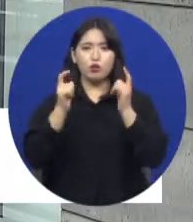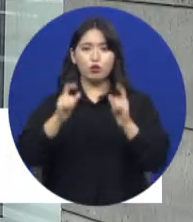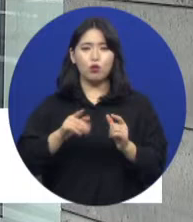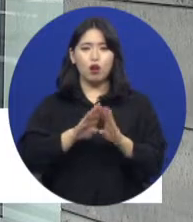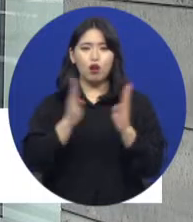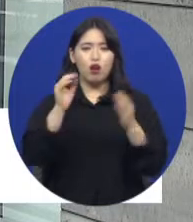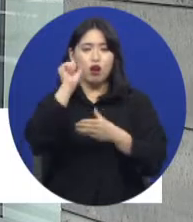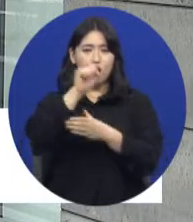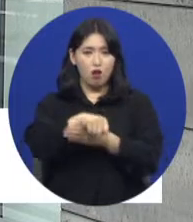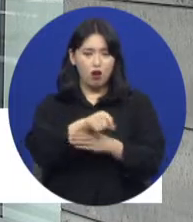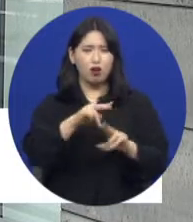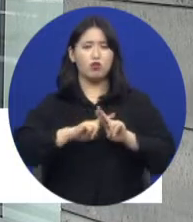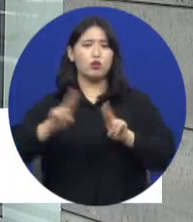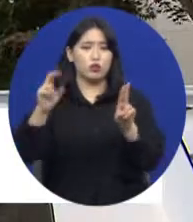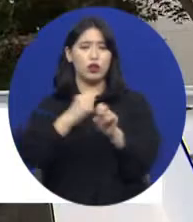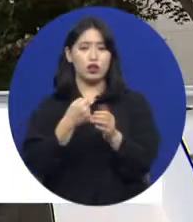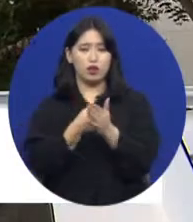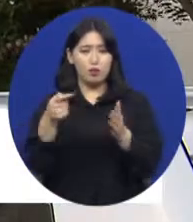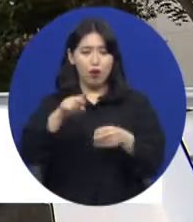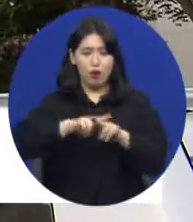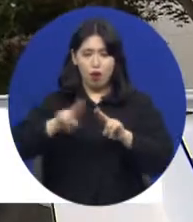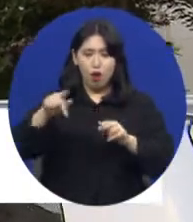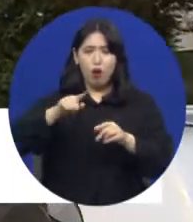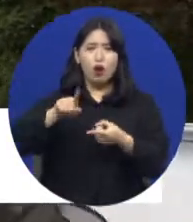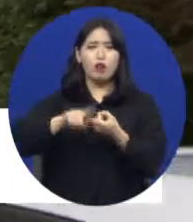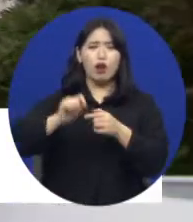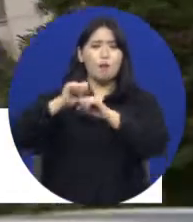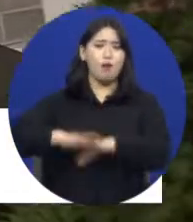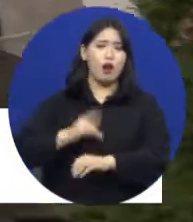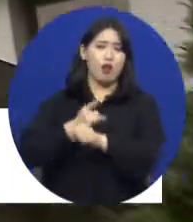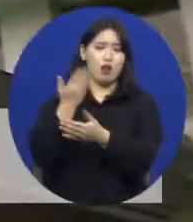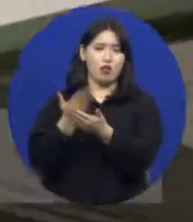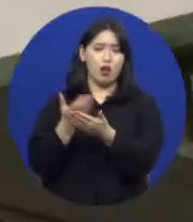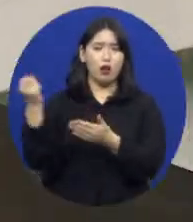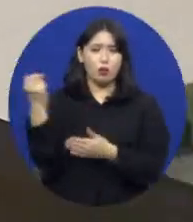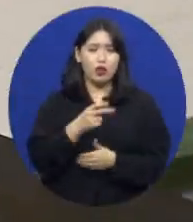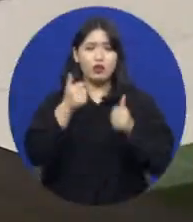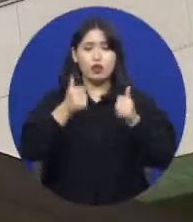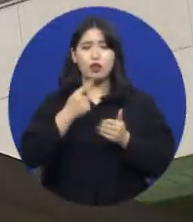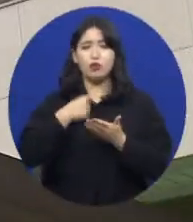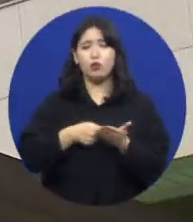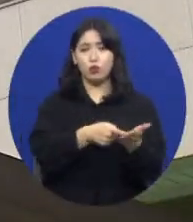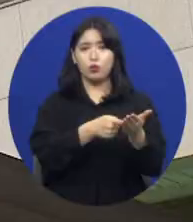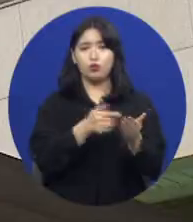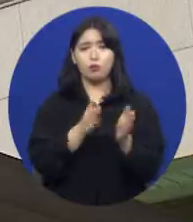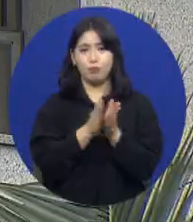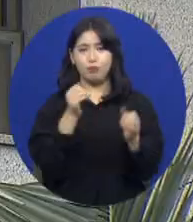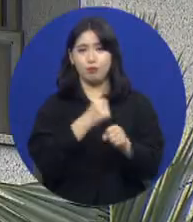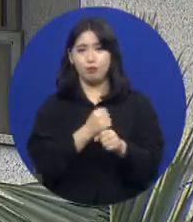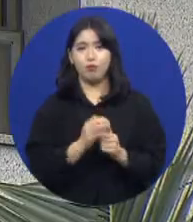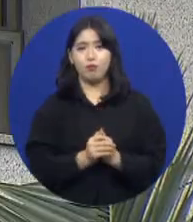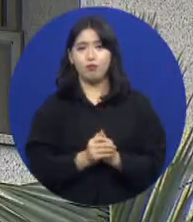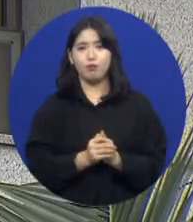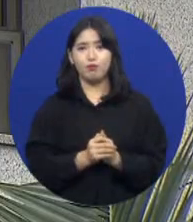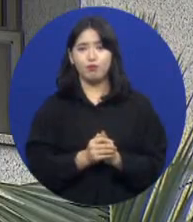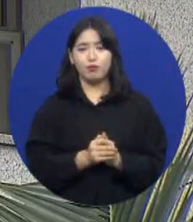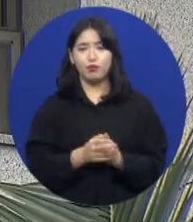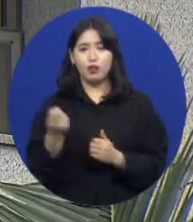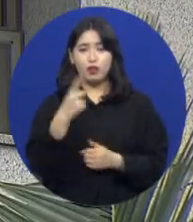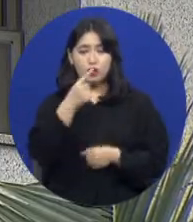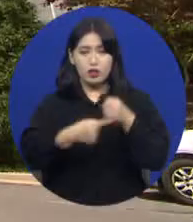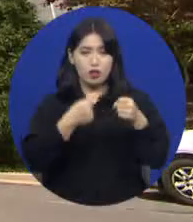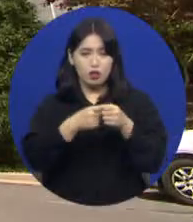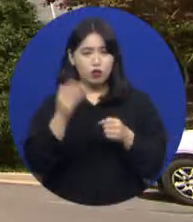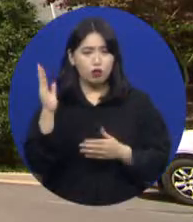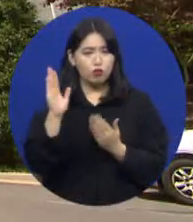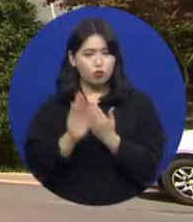개설 허가를 취소하자 허가 취소 처분을 취소해달라며 또다시 행정소송을 제기했습니다. 그리고